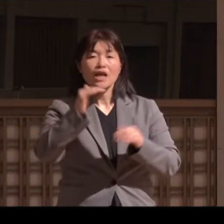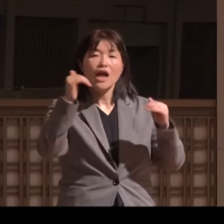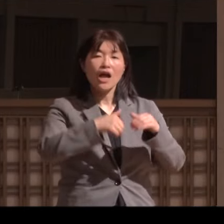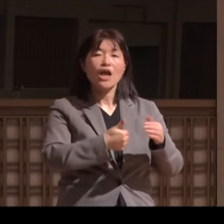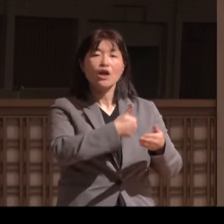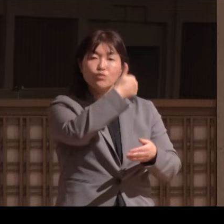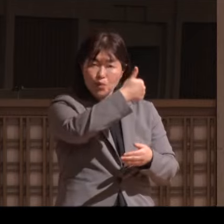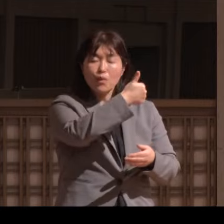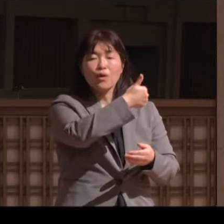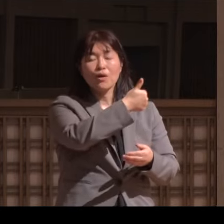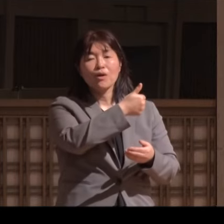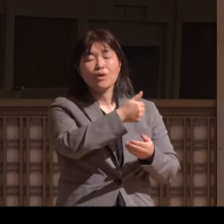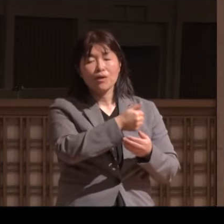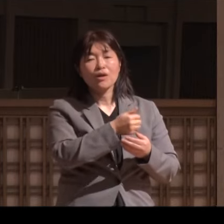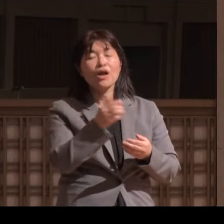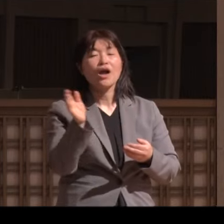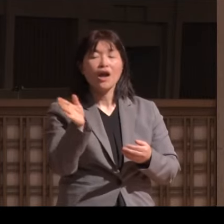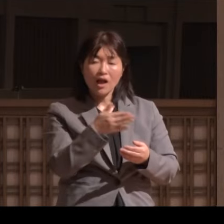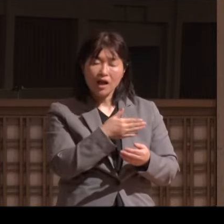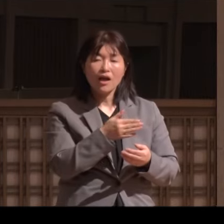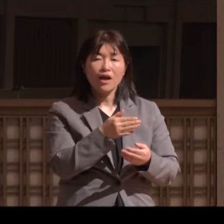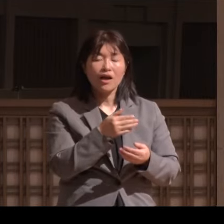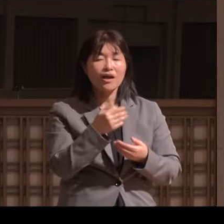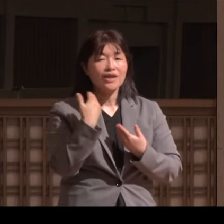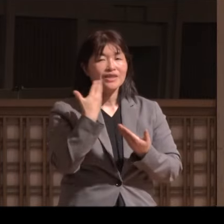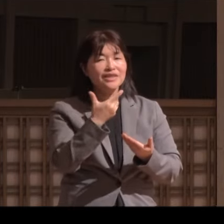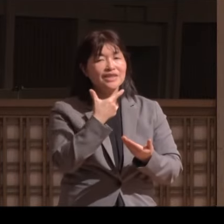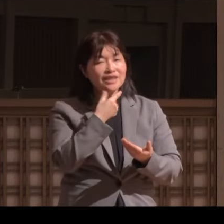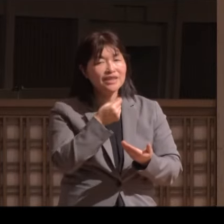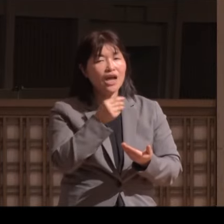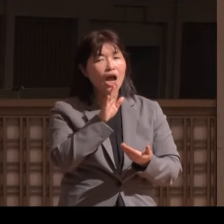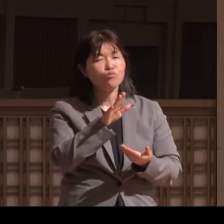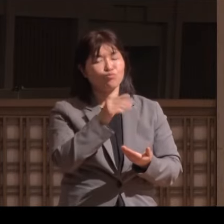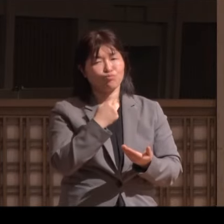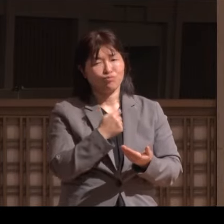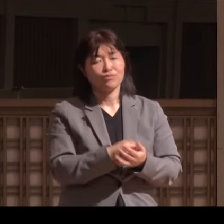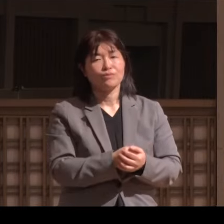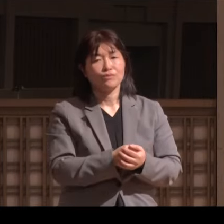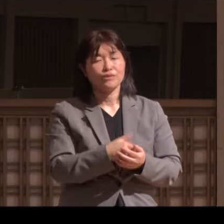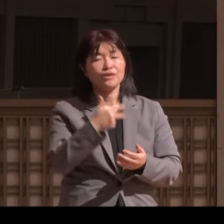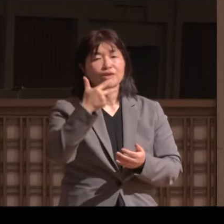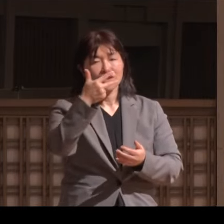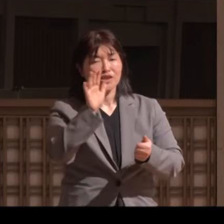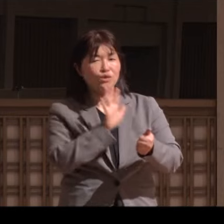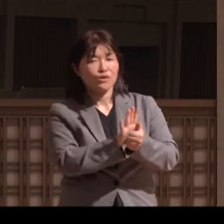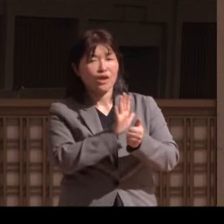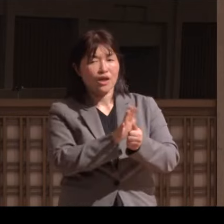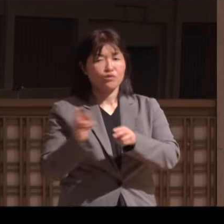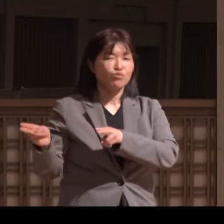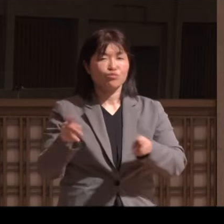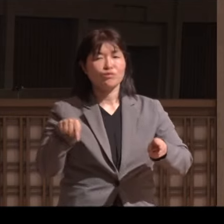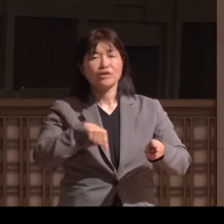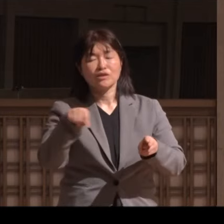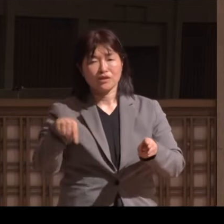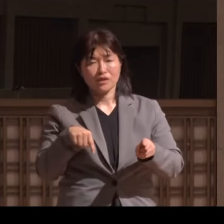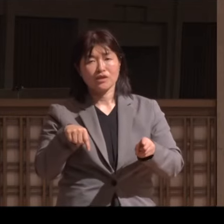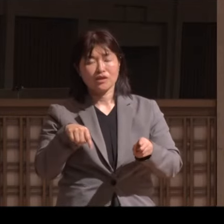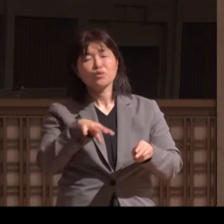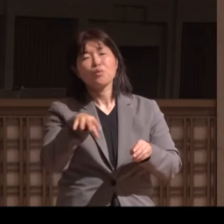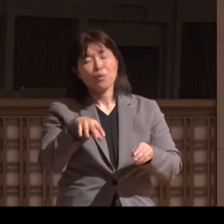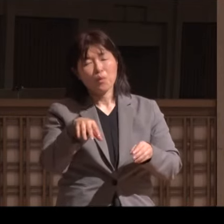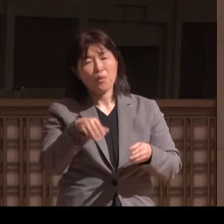あのさ局長の方からあの聞きたいなと思うものがあるんですけど死のバックアップ体制ですよねこの辺り